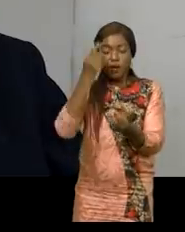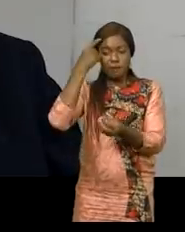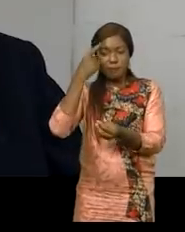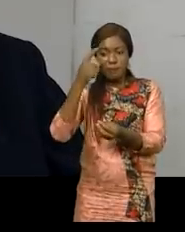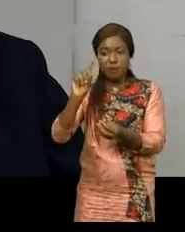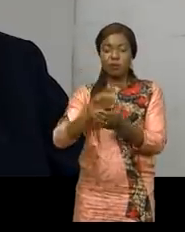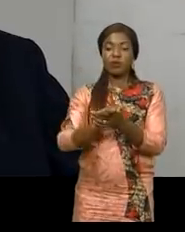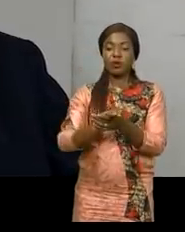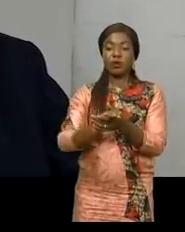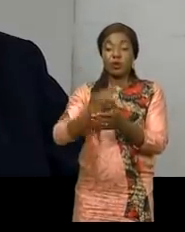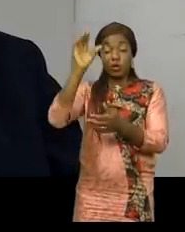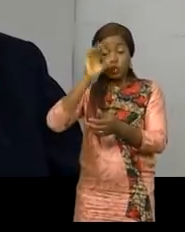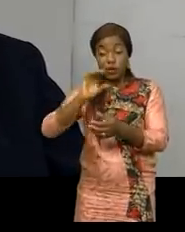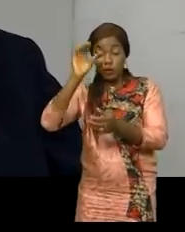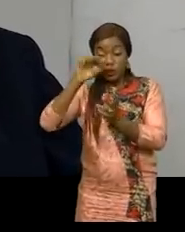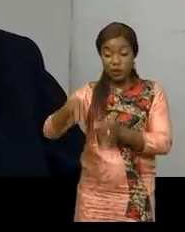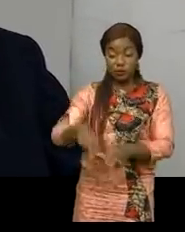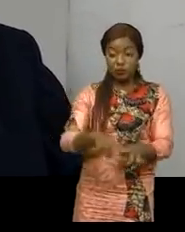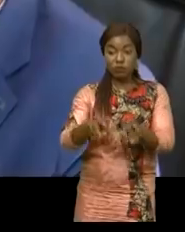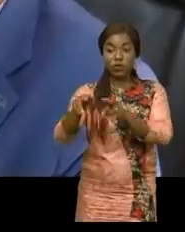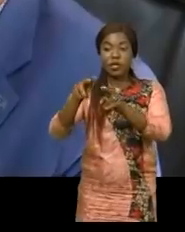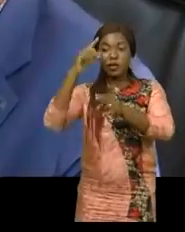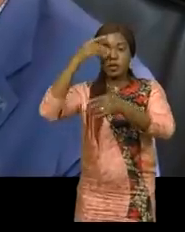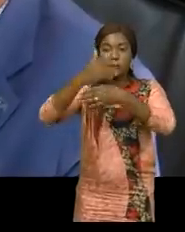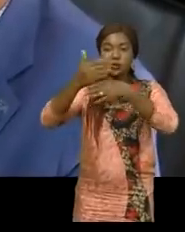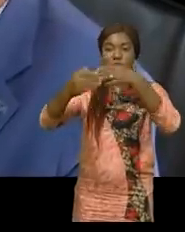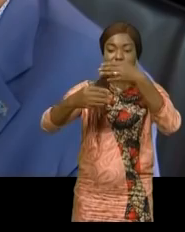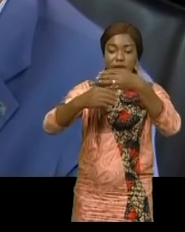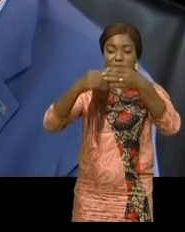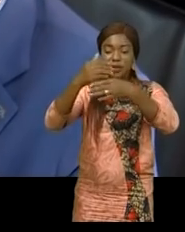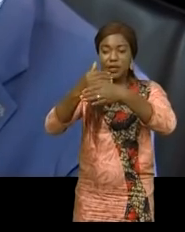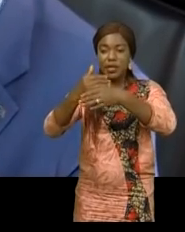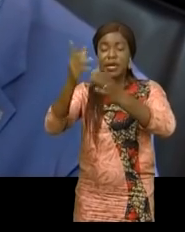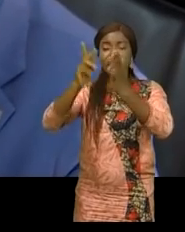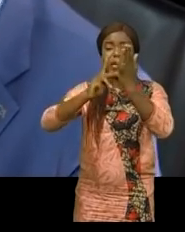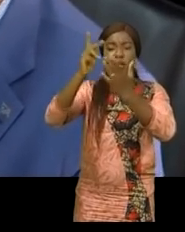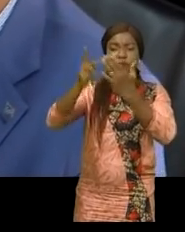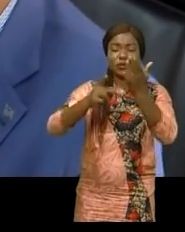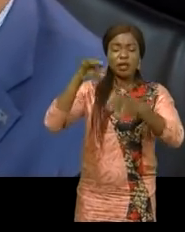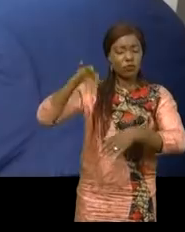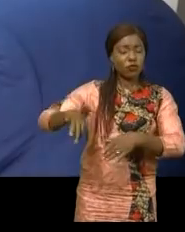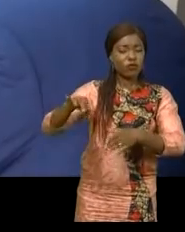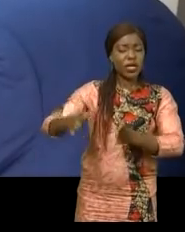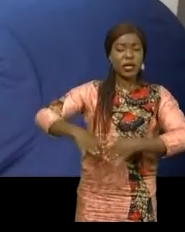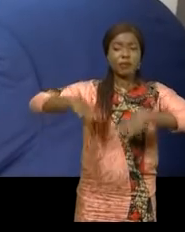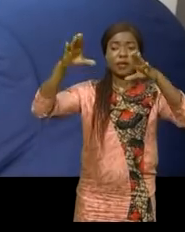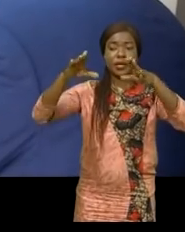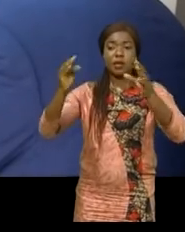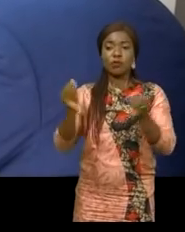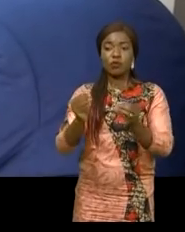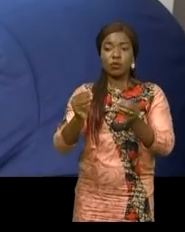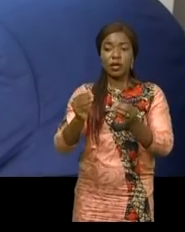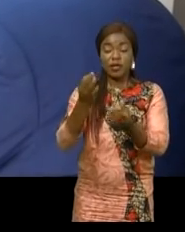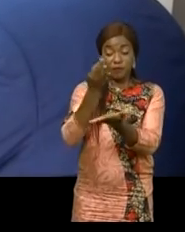mercredi 19 avril 2021 paul ministre modeste mutinga ce projet procure plusieurs avantages entre autres le